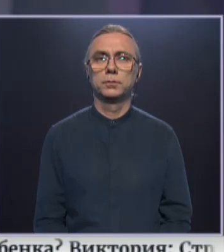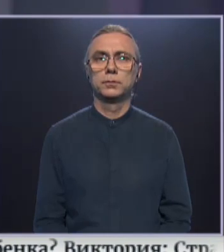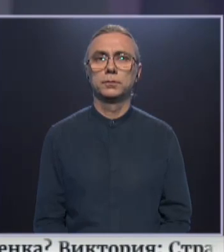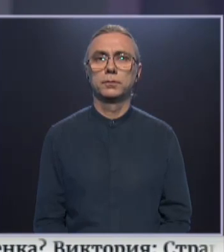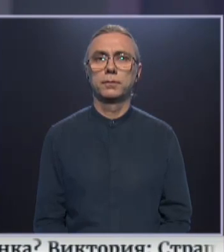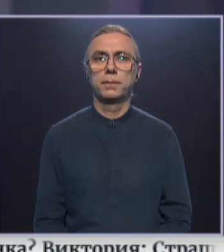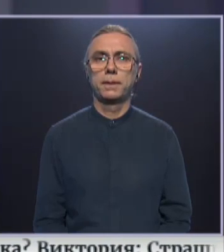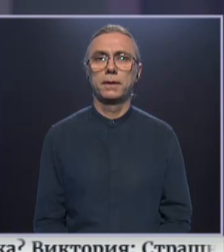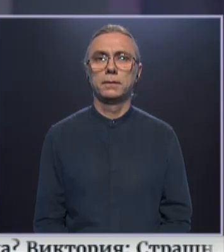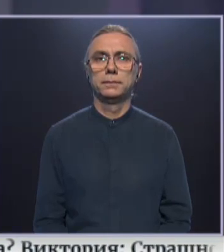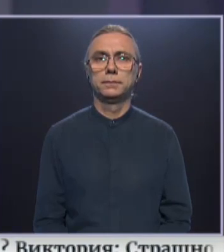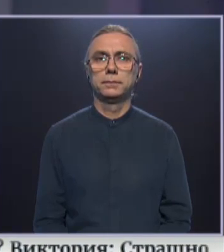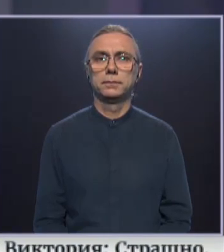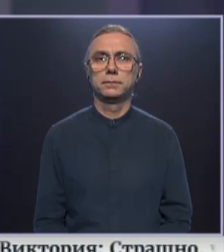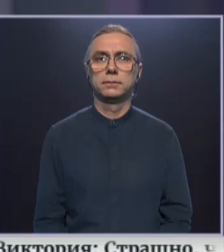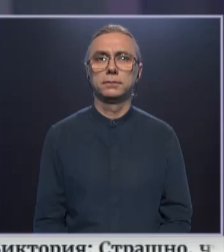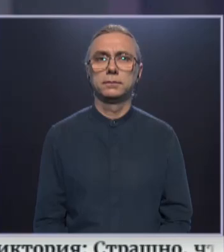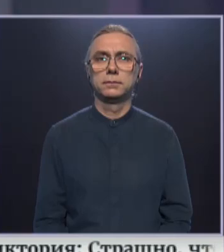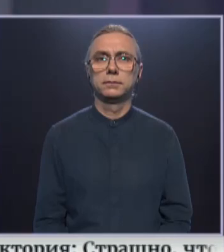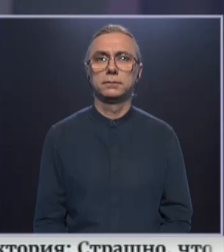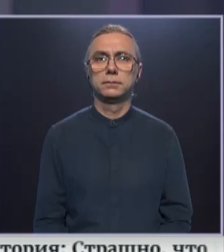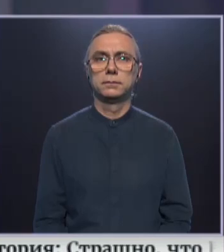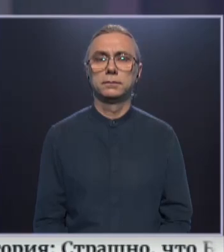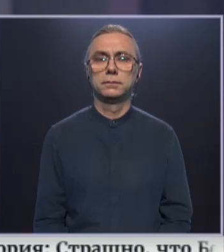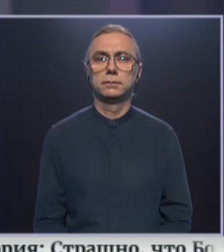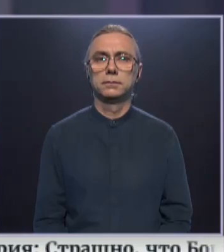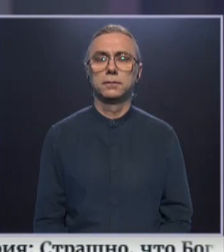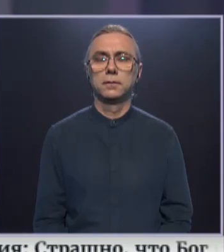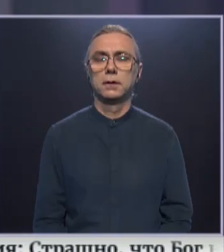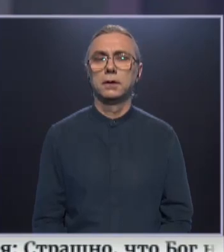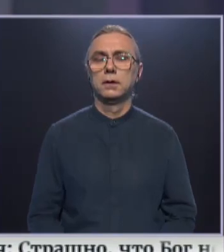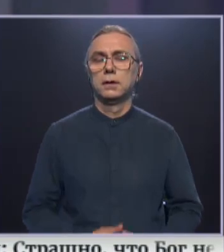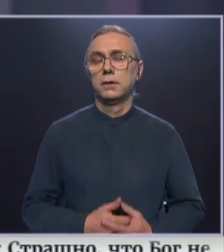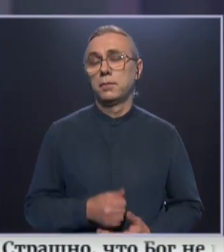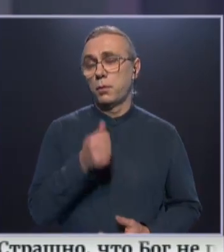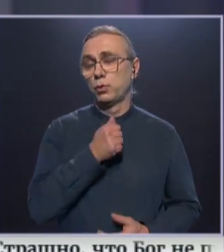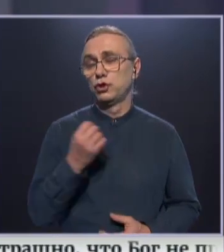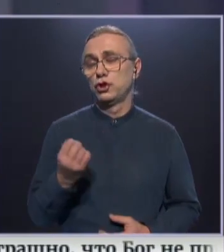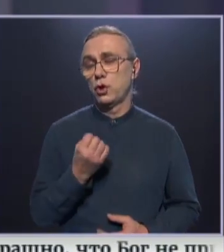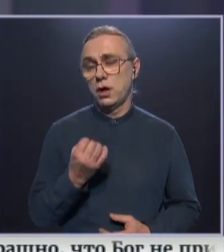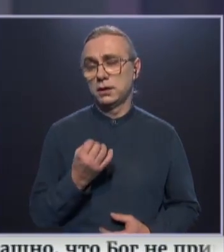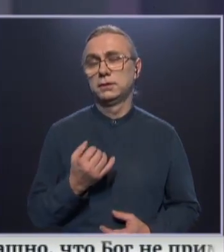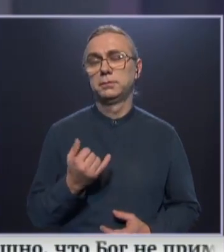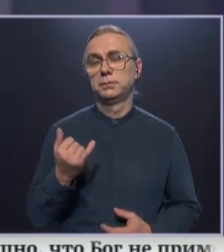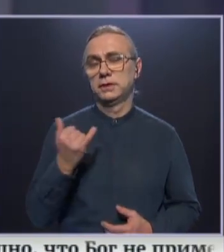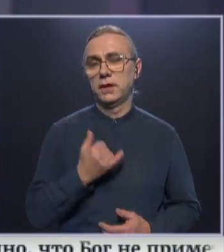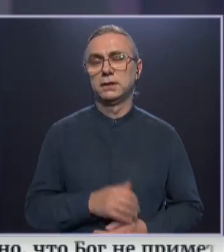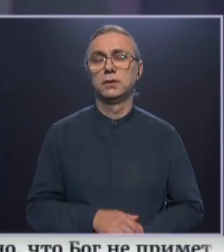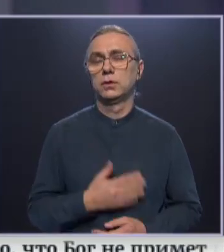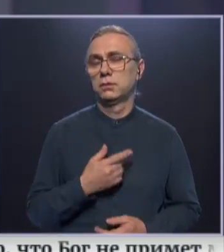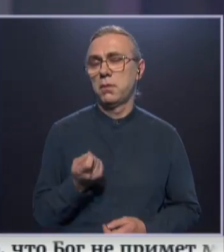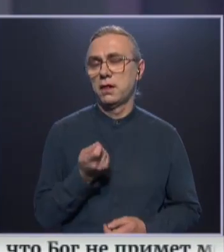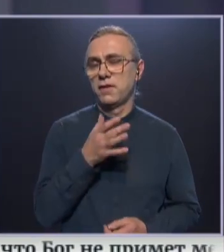Я рада, что мы подняли вам настроение даже тем, что мы просто с вами связались. Это хорошо. Попробуйте еще раз дозвониться. А у нас не так много